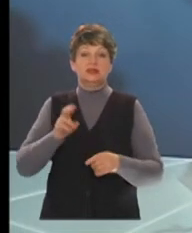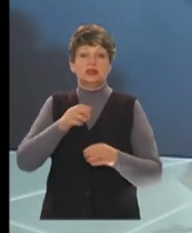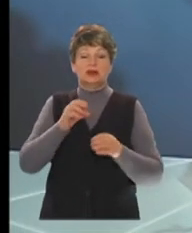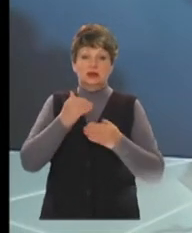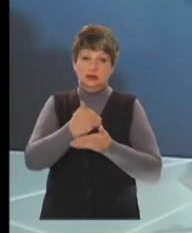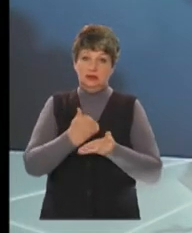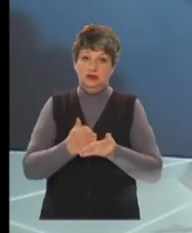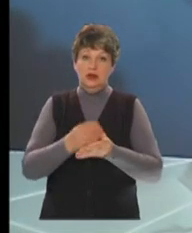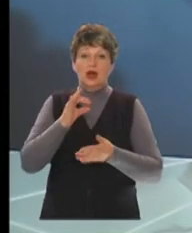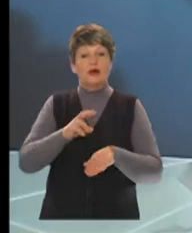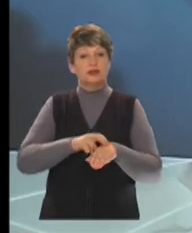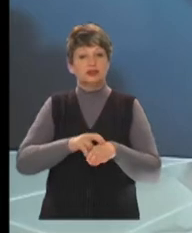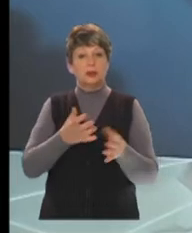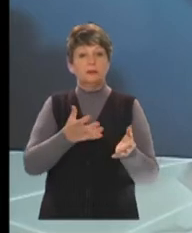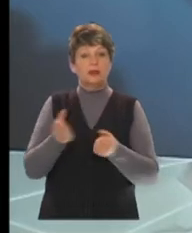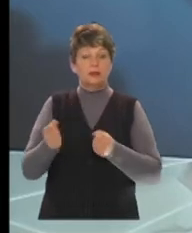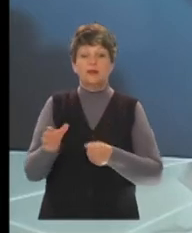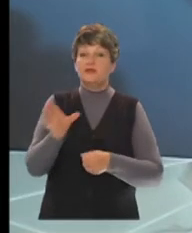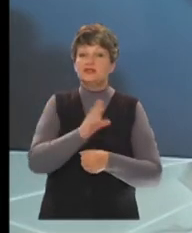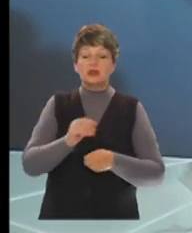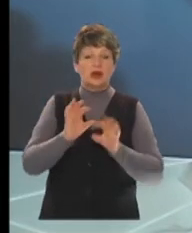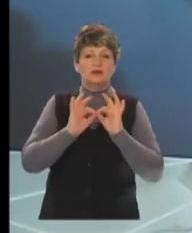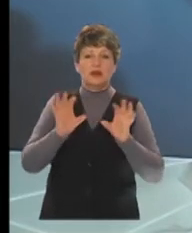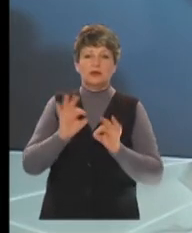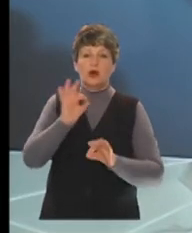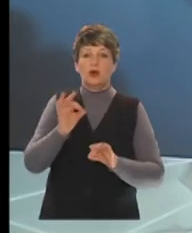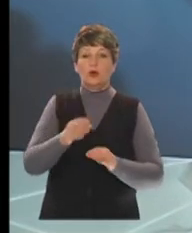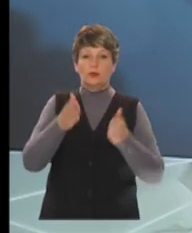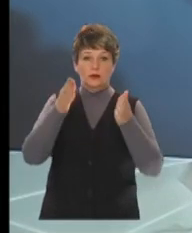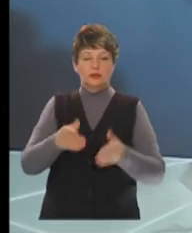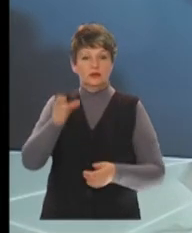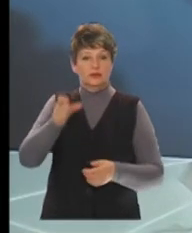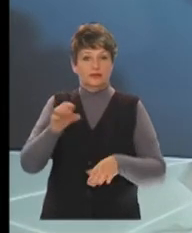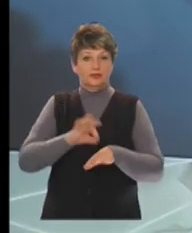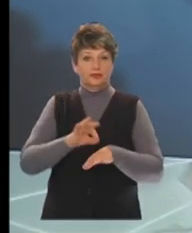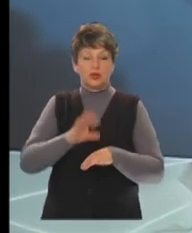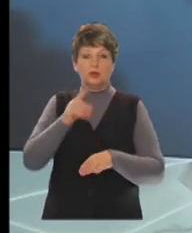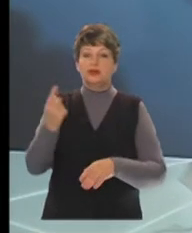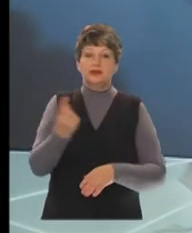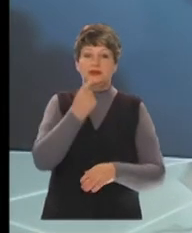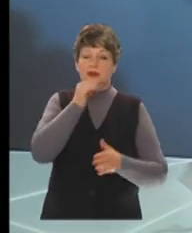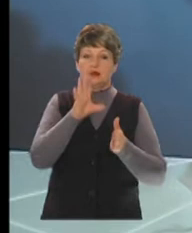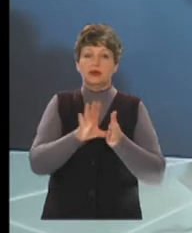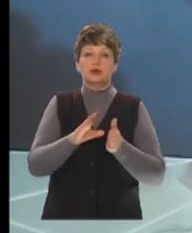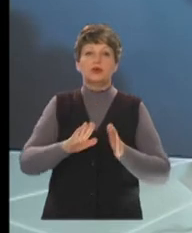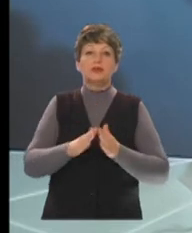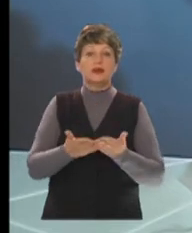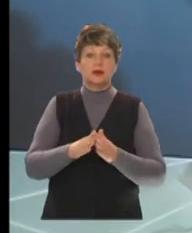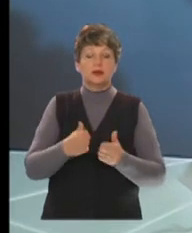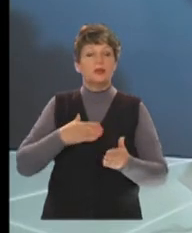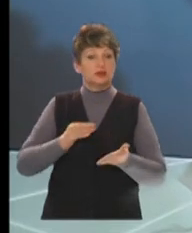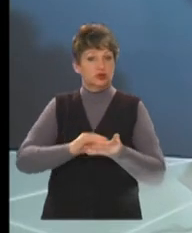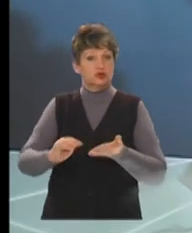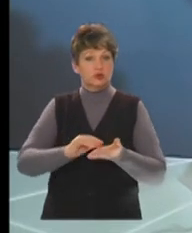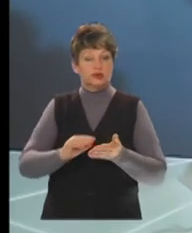хворого, а лікарям – процедуру прийому. Адже вся інформація про пацієнта зберігатиметься в єдиній електронній карті. Наші